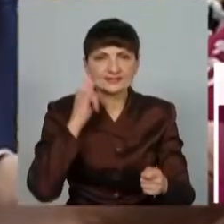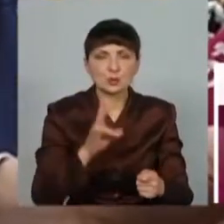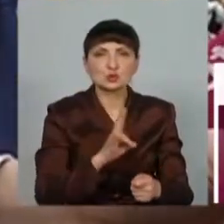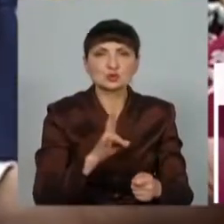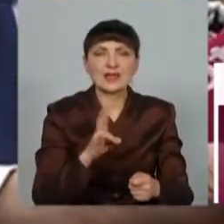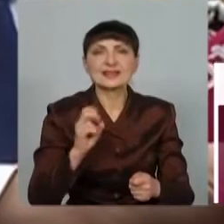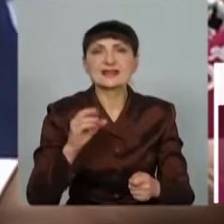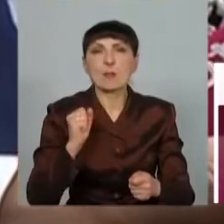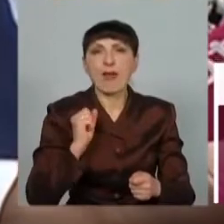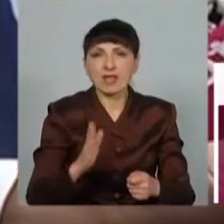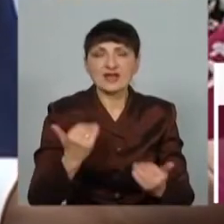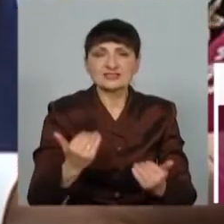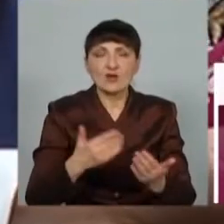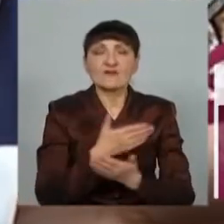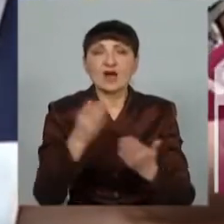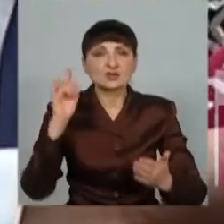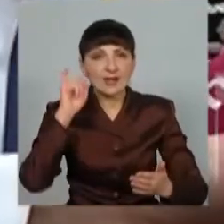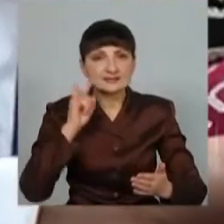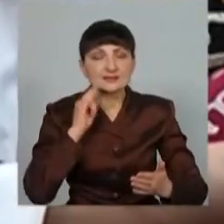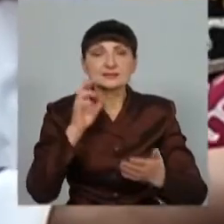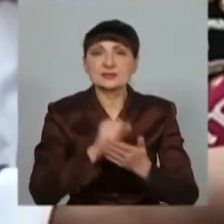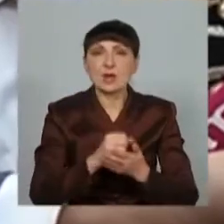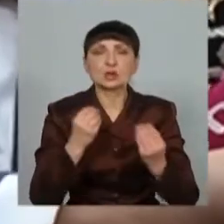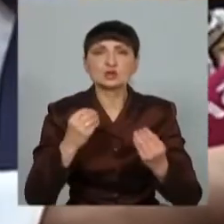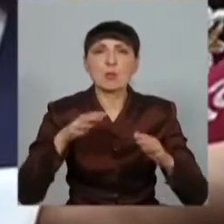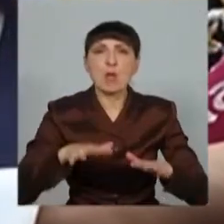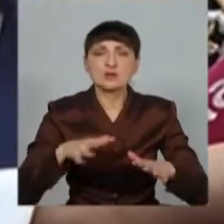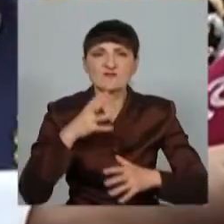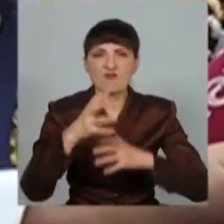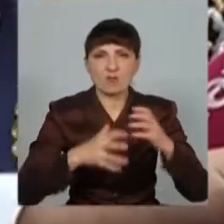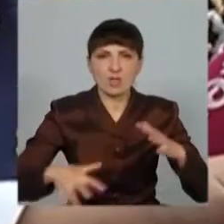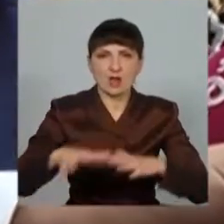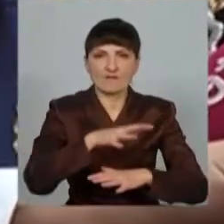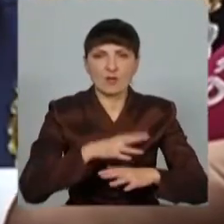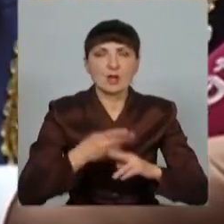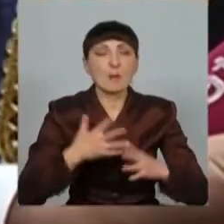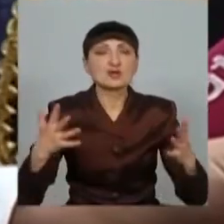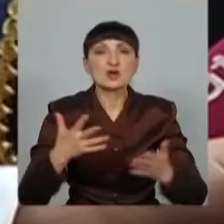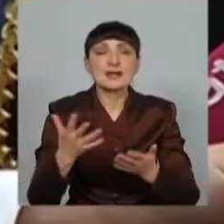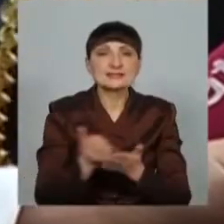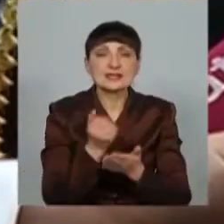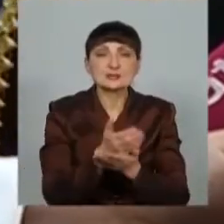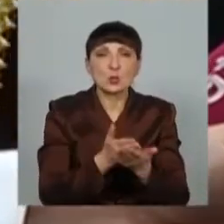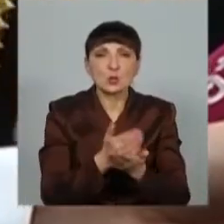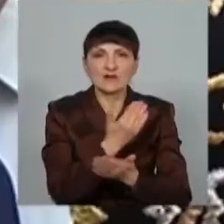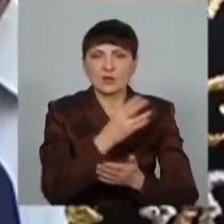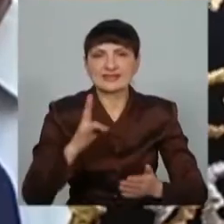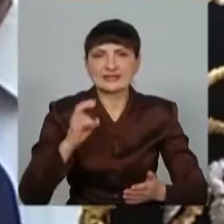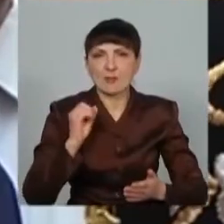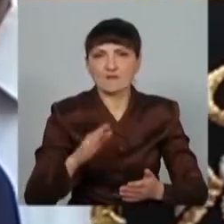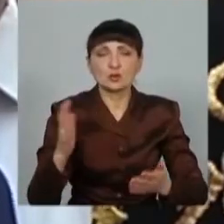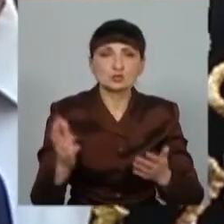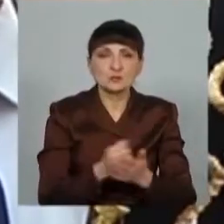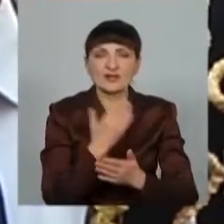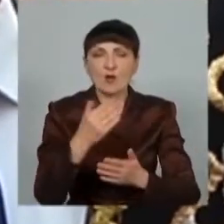нурсултаном назарбаевым сегодня ваша страна занимает достойное место в мировом сообществе в этом большая заслуга нурсултана назарбаева он сумел